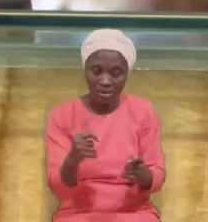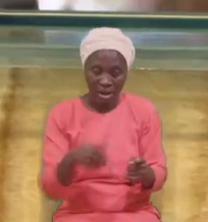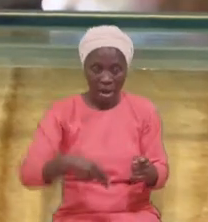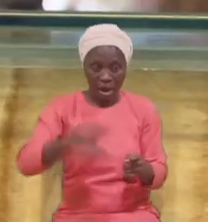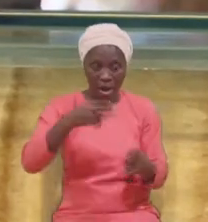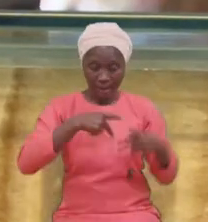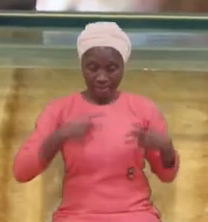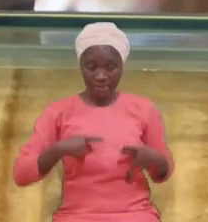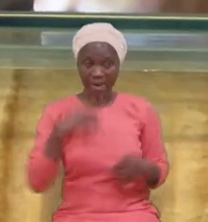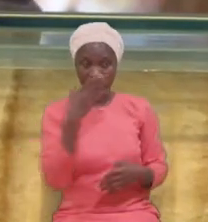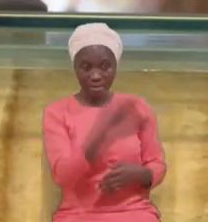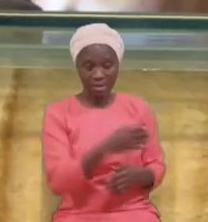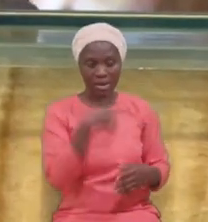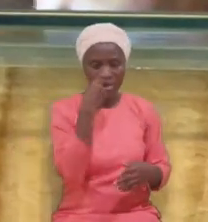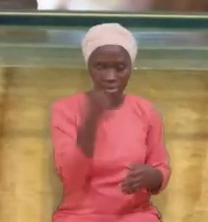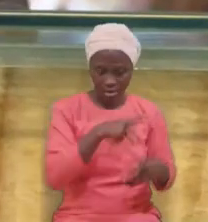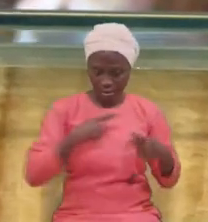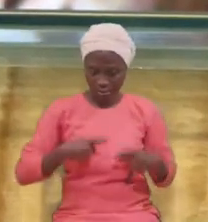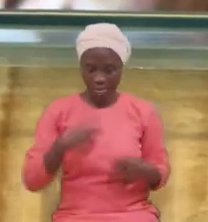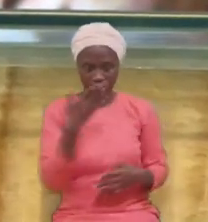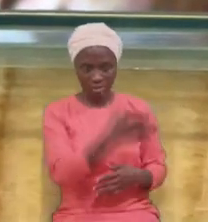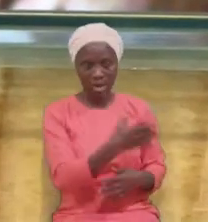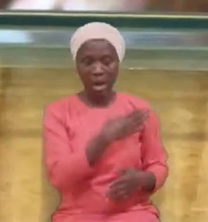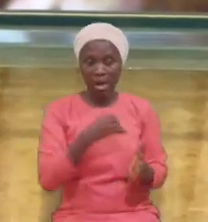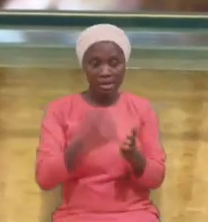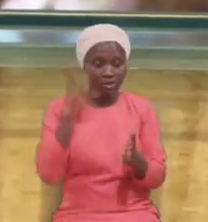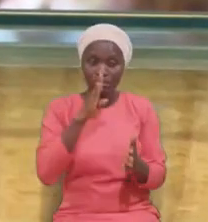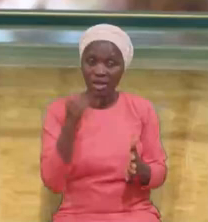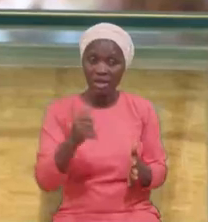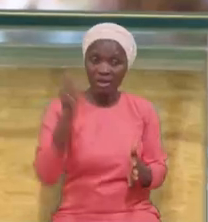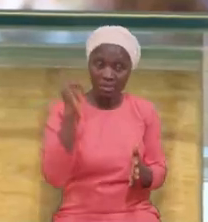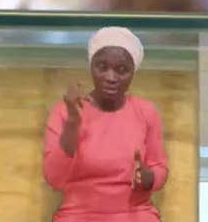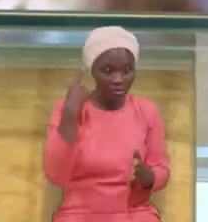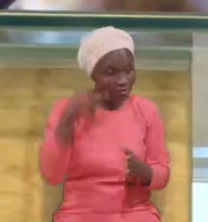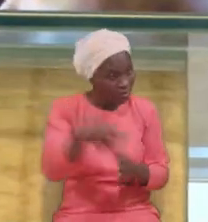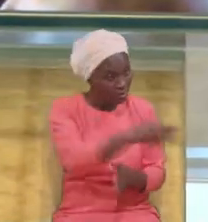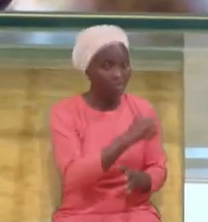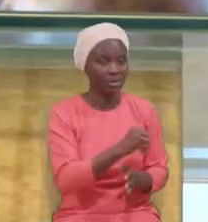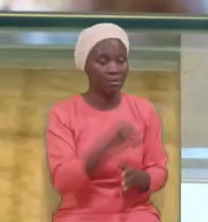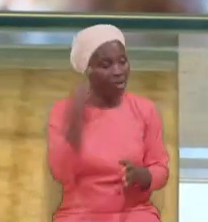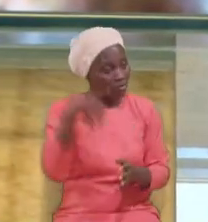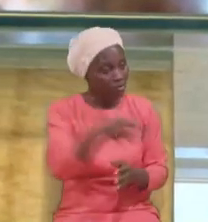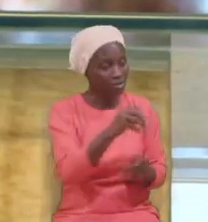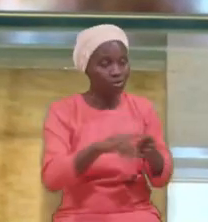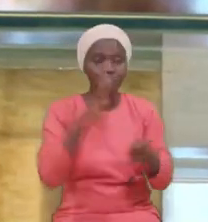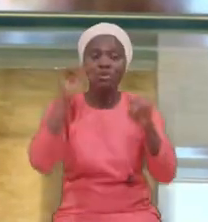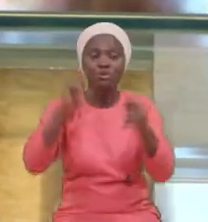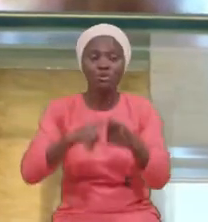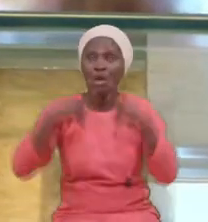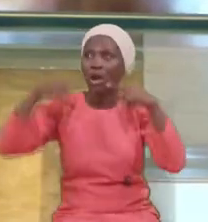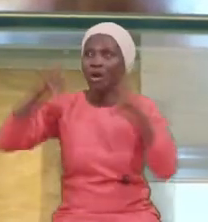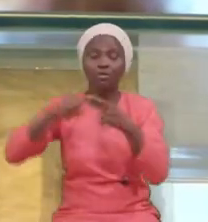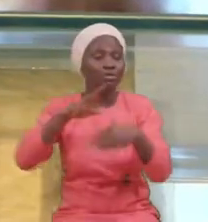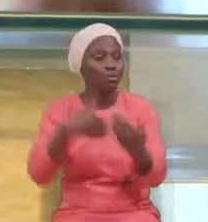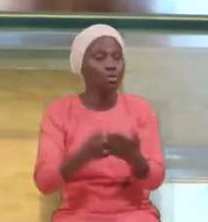là où se trouve le sacrificateur et dis-lui là-bas et que cela soit un témoignage pour eux